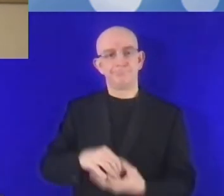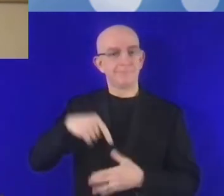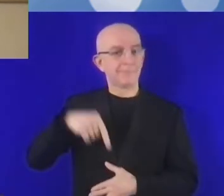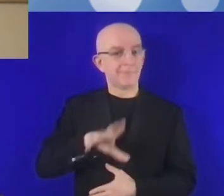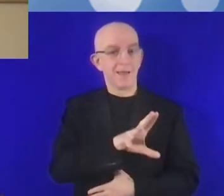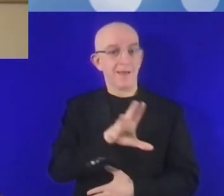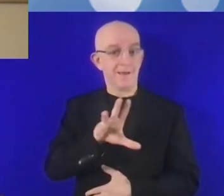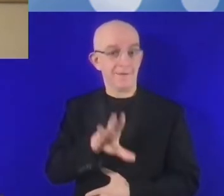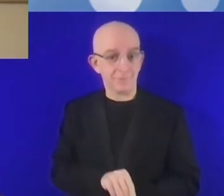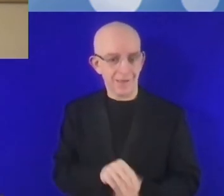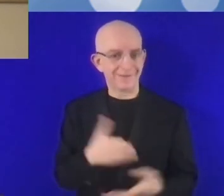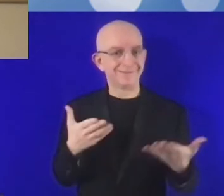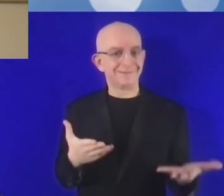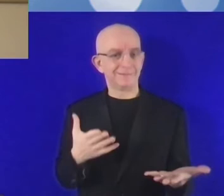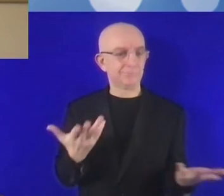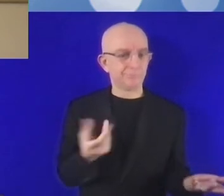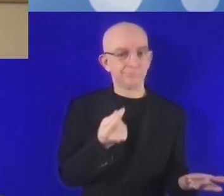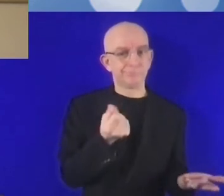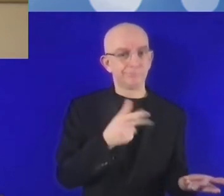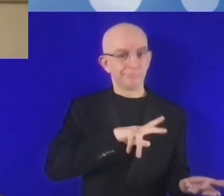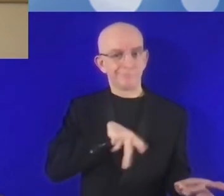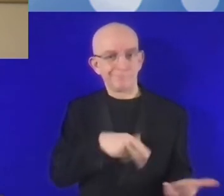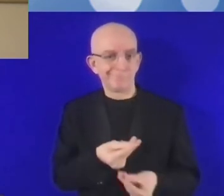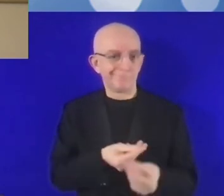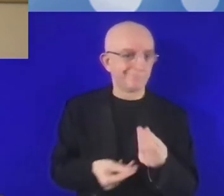l'accès aux outils numériques.